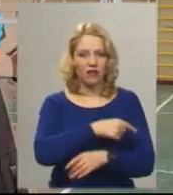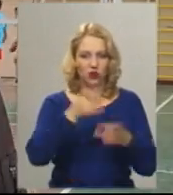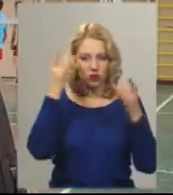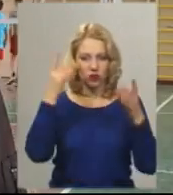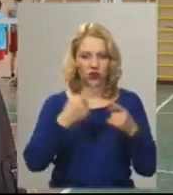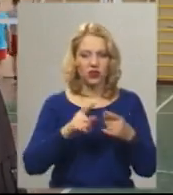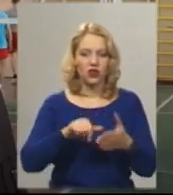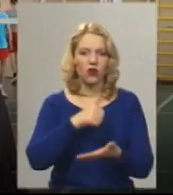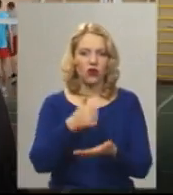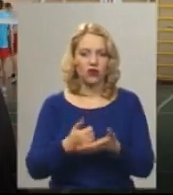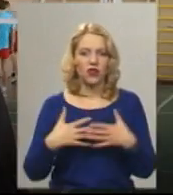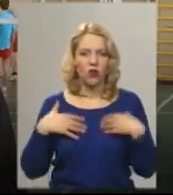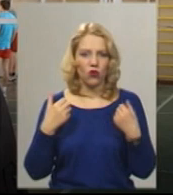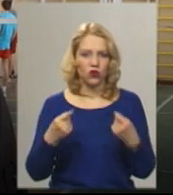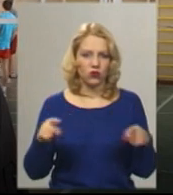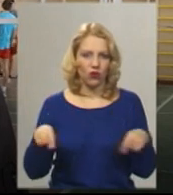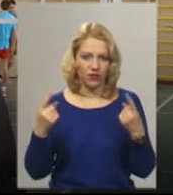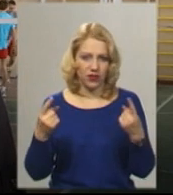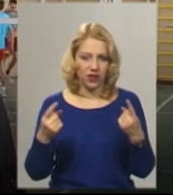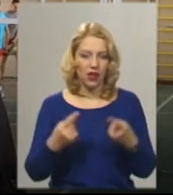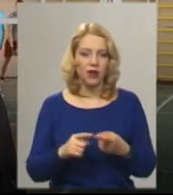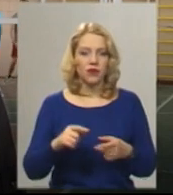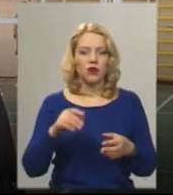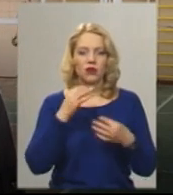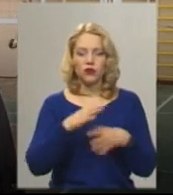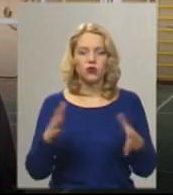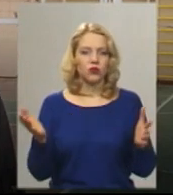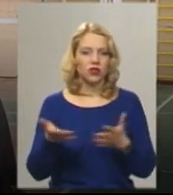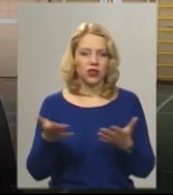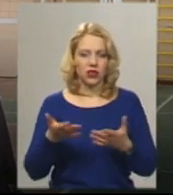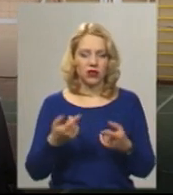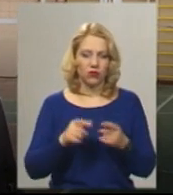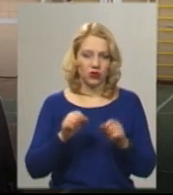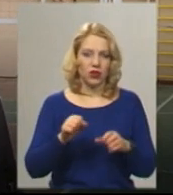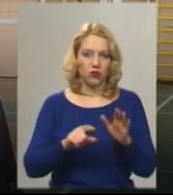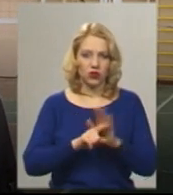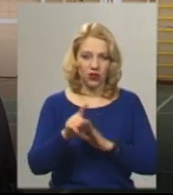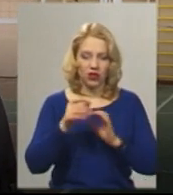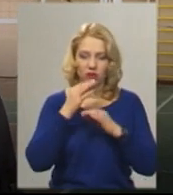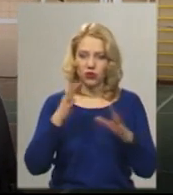дитини. Взагалі, я думаю, будь-яким спортом можна розпочинати в будь-якому віці.